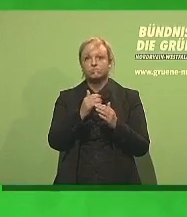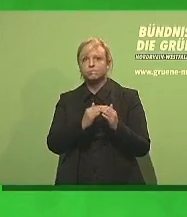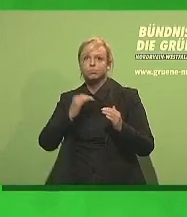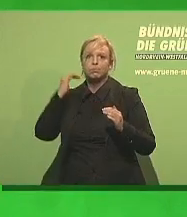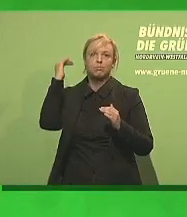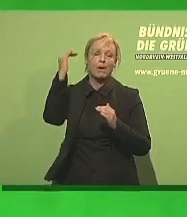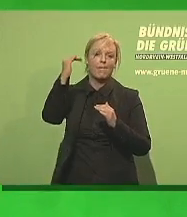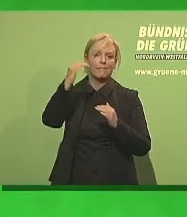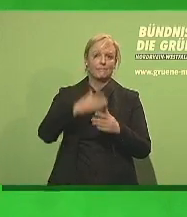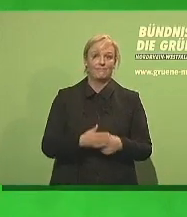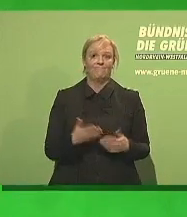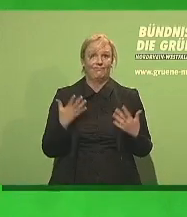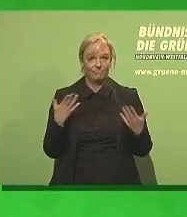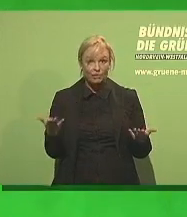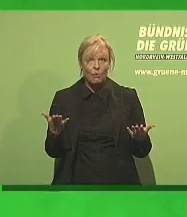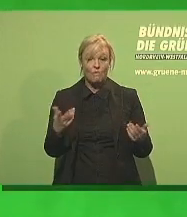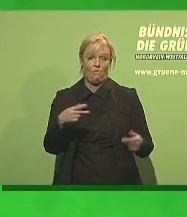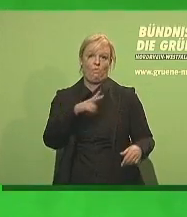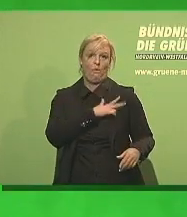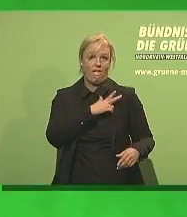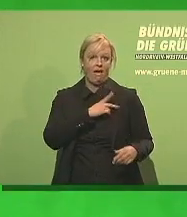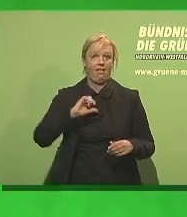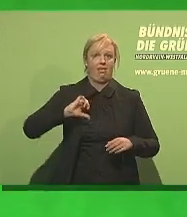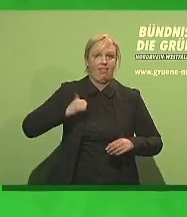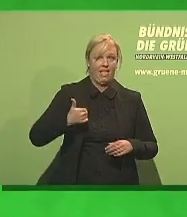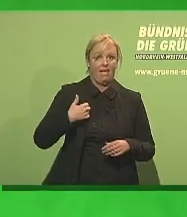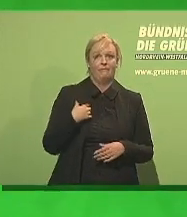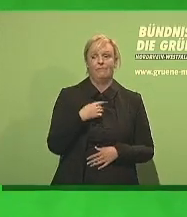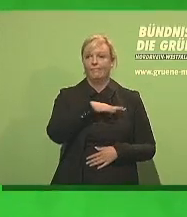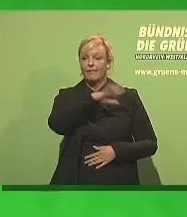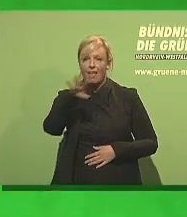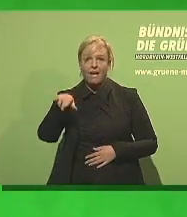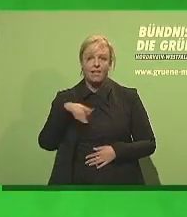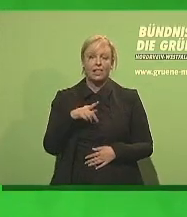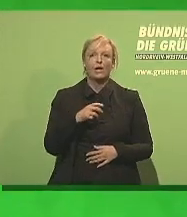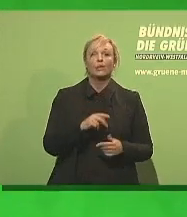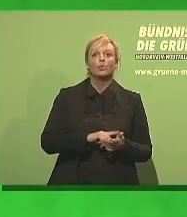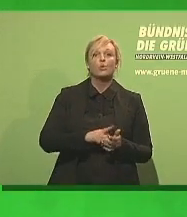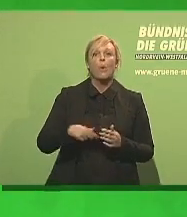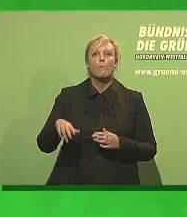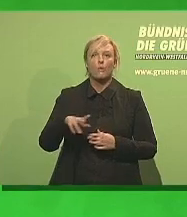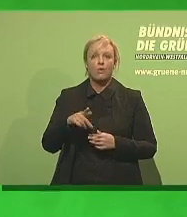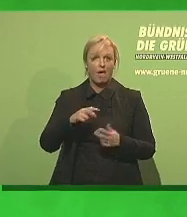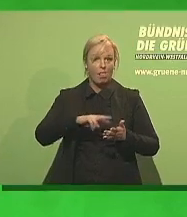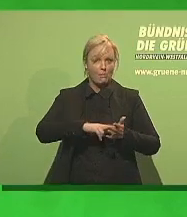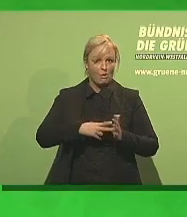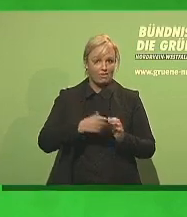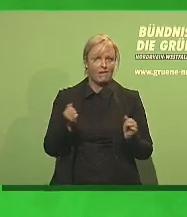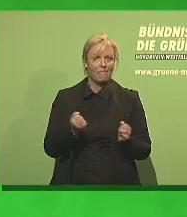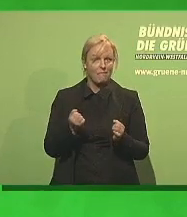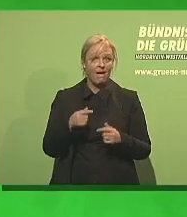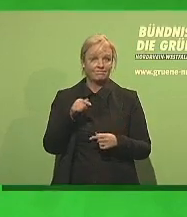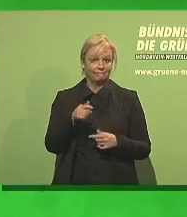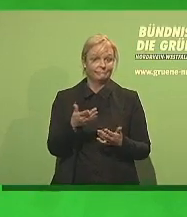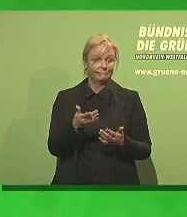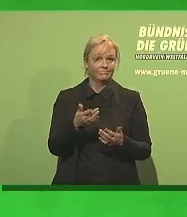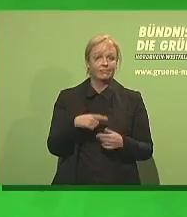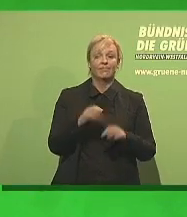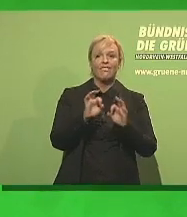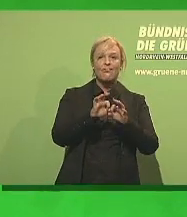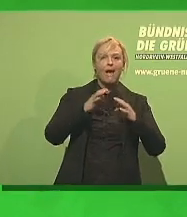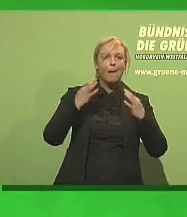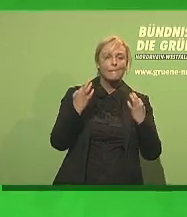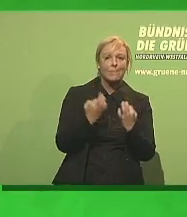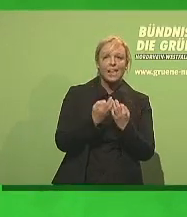das ist die reale Erfahrung von euch allen, die ihr Kommunalpolitik macht. Die kommunale Familie entwickelt sich immer mehr zu